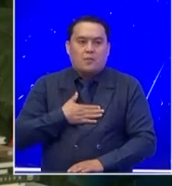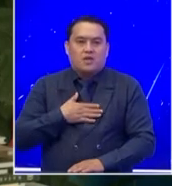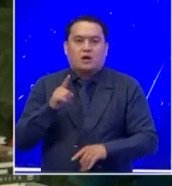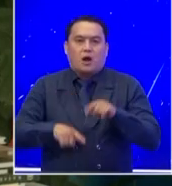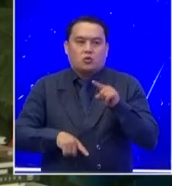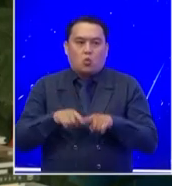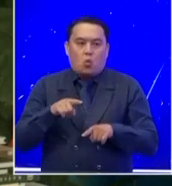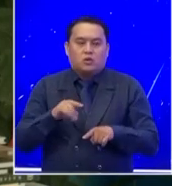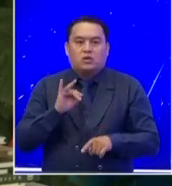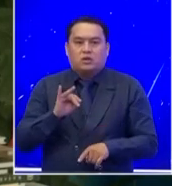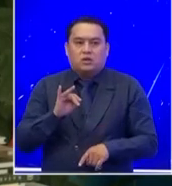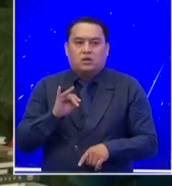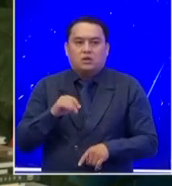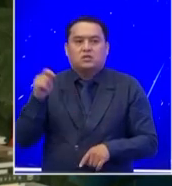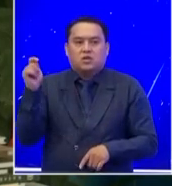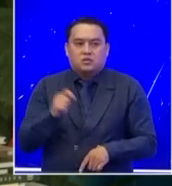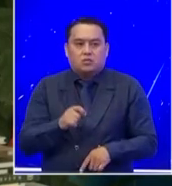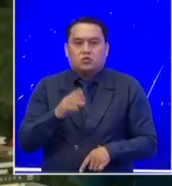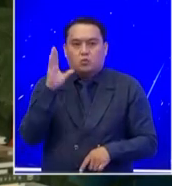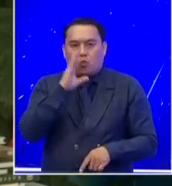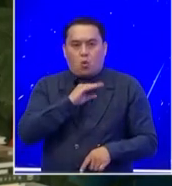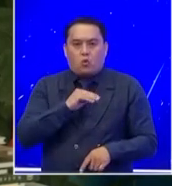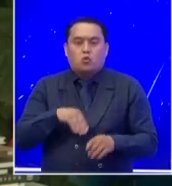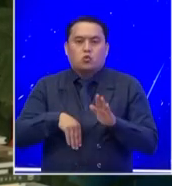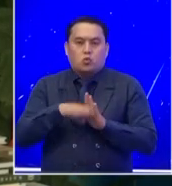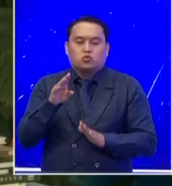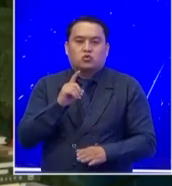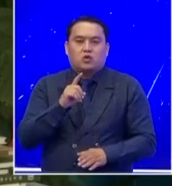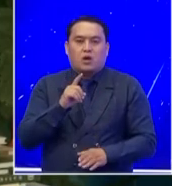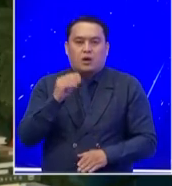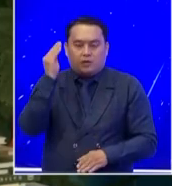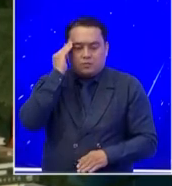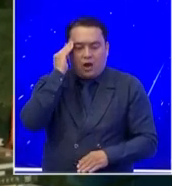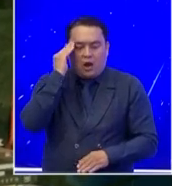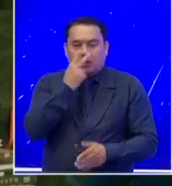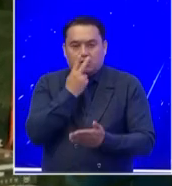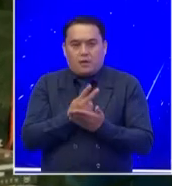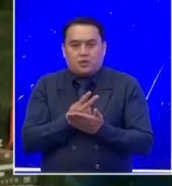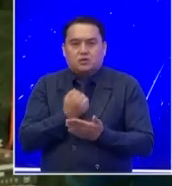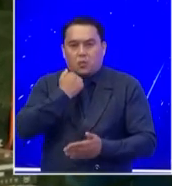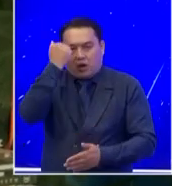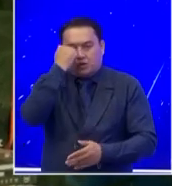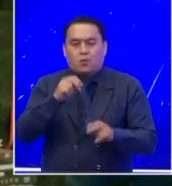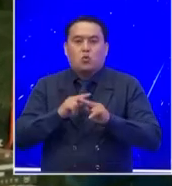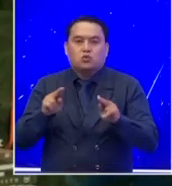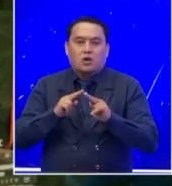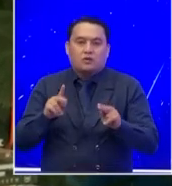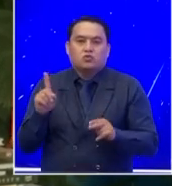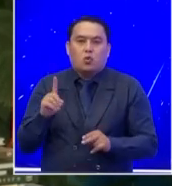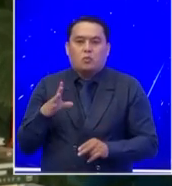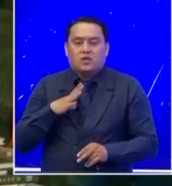родной. И я здесь смог проявить свои лучшие качества. И я очень благодарен своим педагогам,